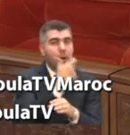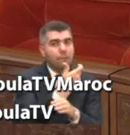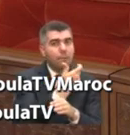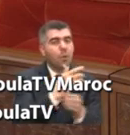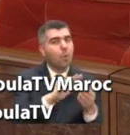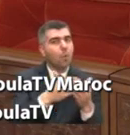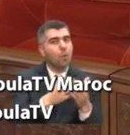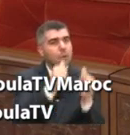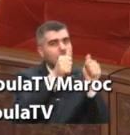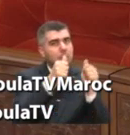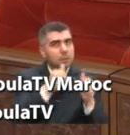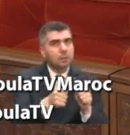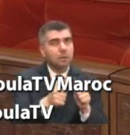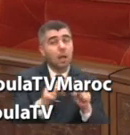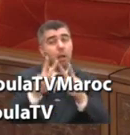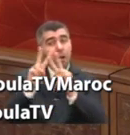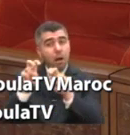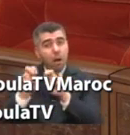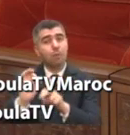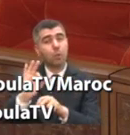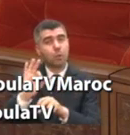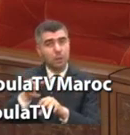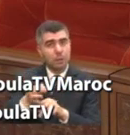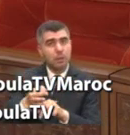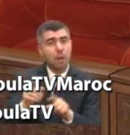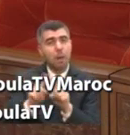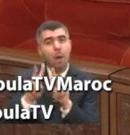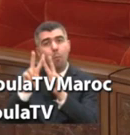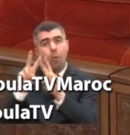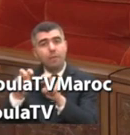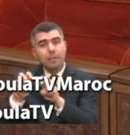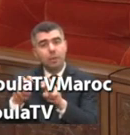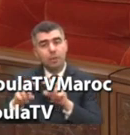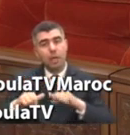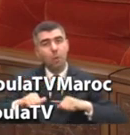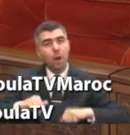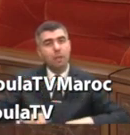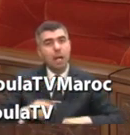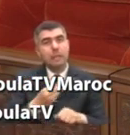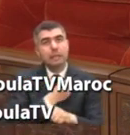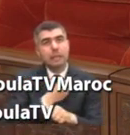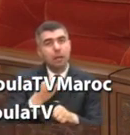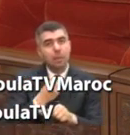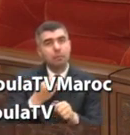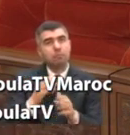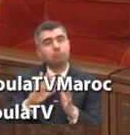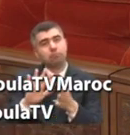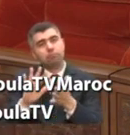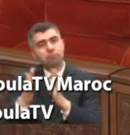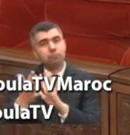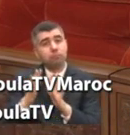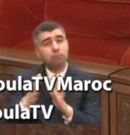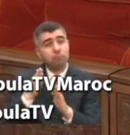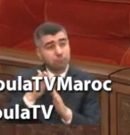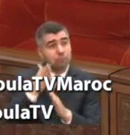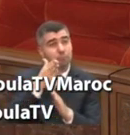العيادات الطبية. كنقوموا بعملية تفتيشية، المفتشية العامة لوزارة الصحة العام غدير ما أقل يعني